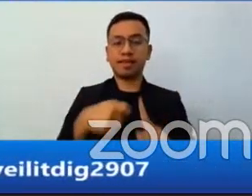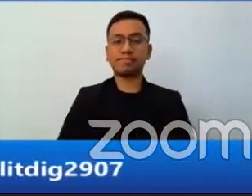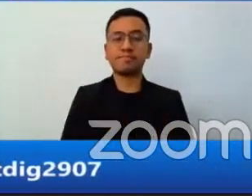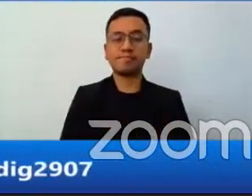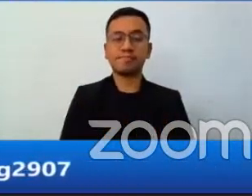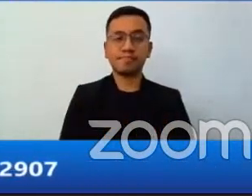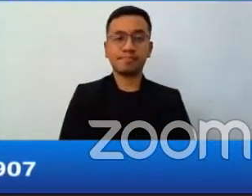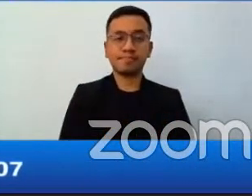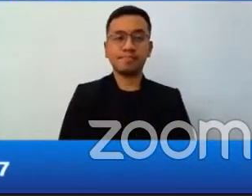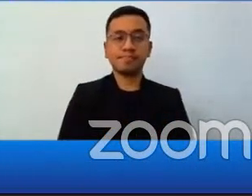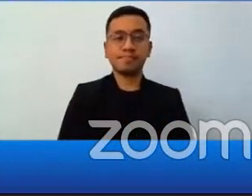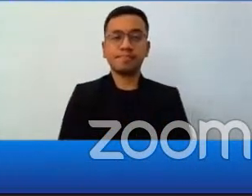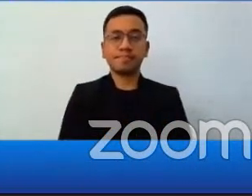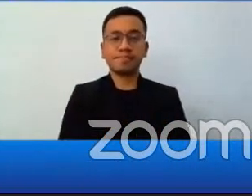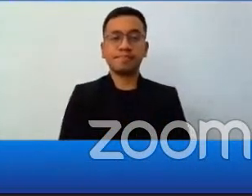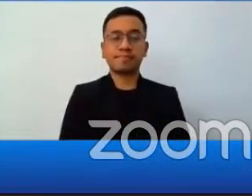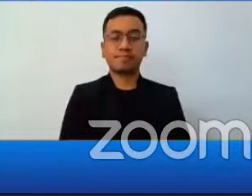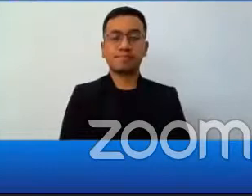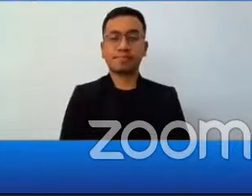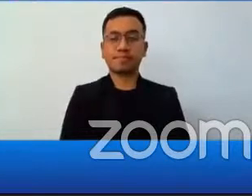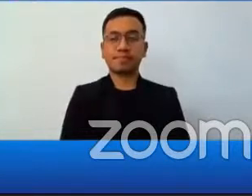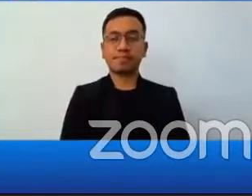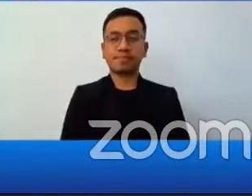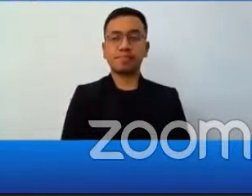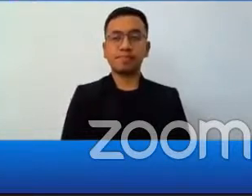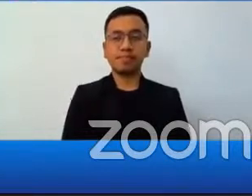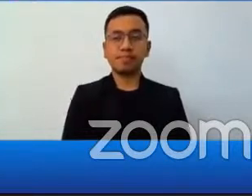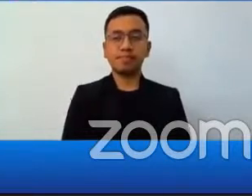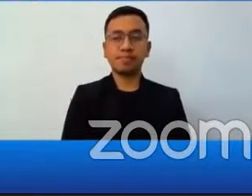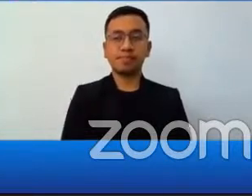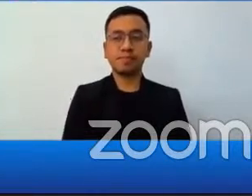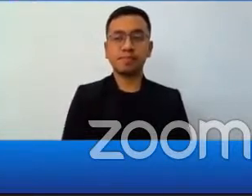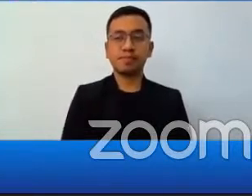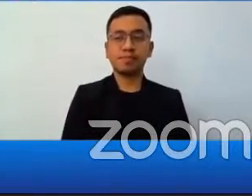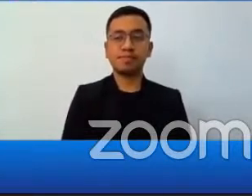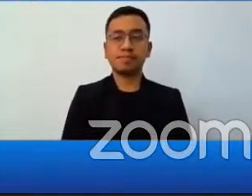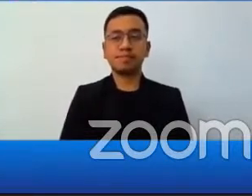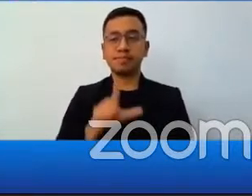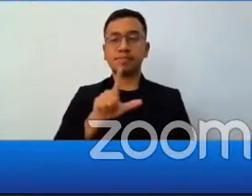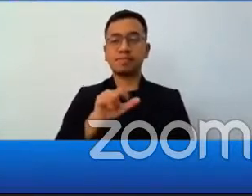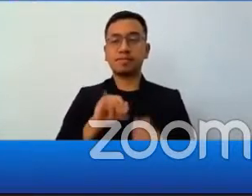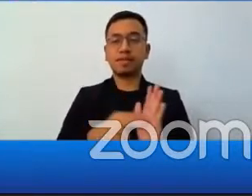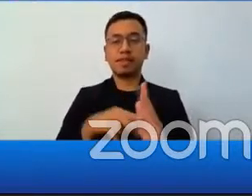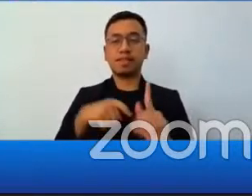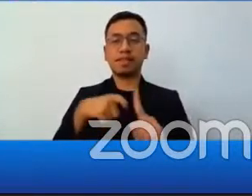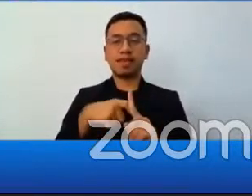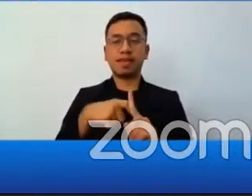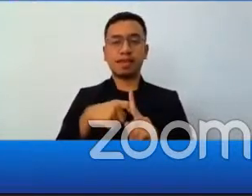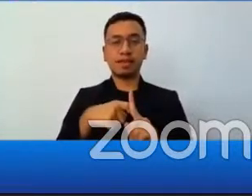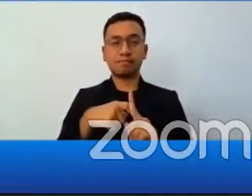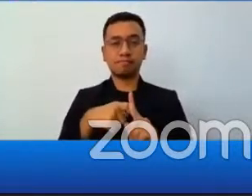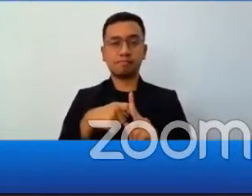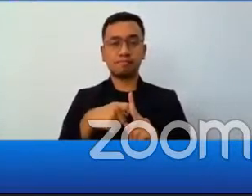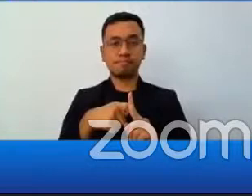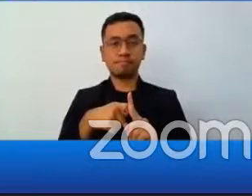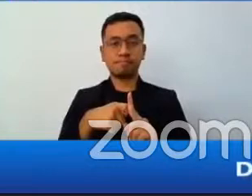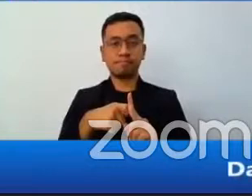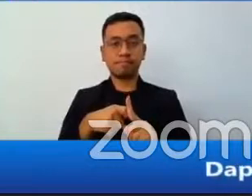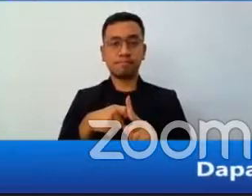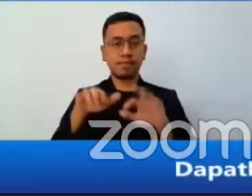form survei untuk mendapatkan e-sertifikat. Linknya sudah disampaikan